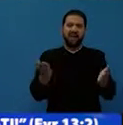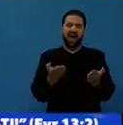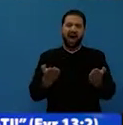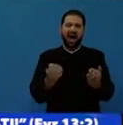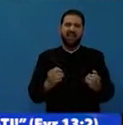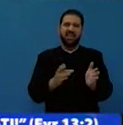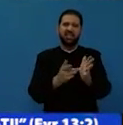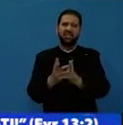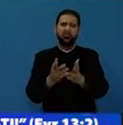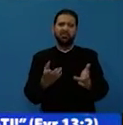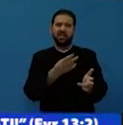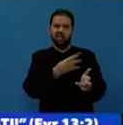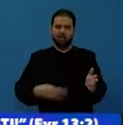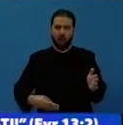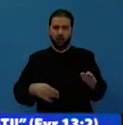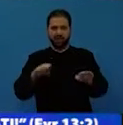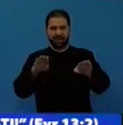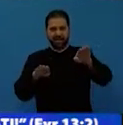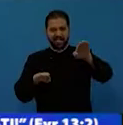Hristos însuși măsoară